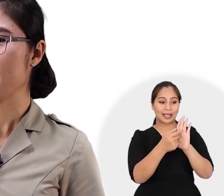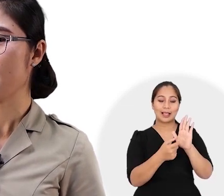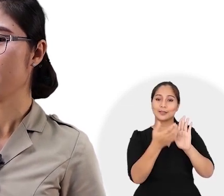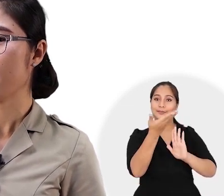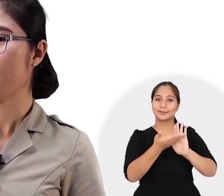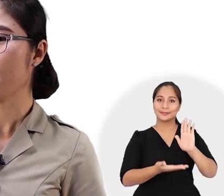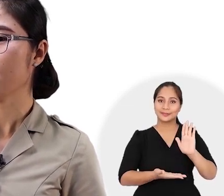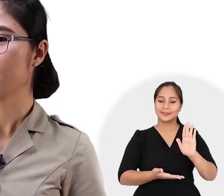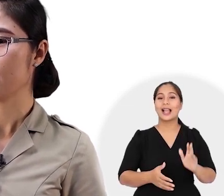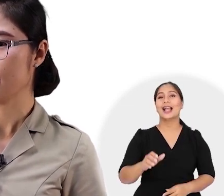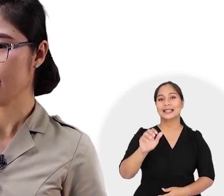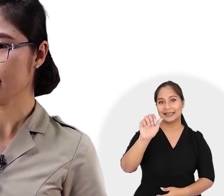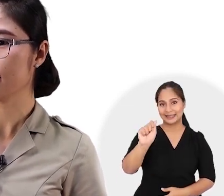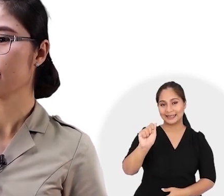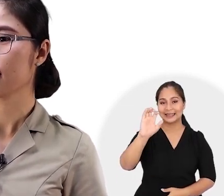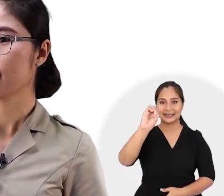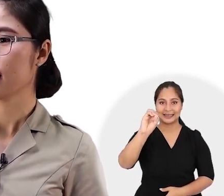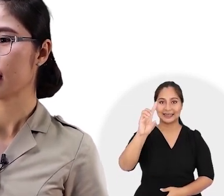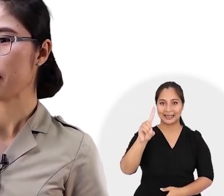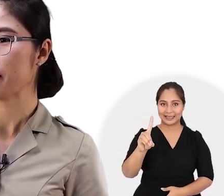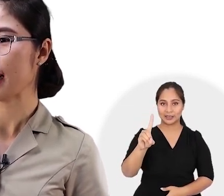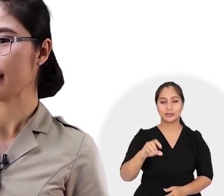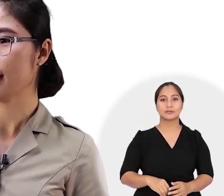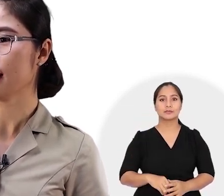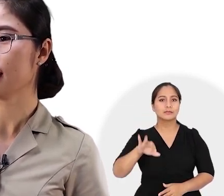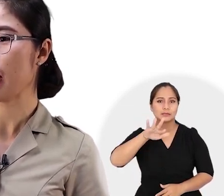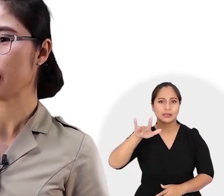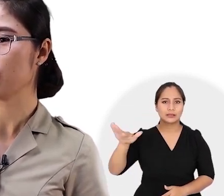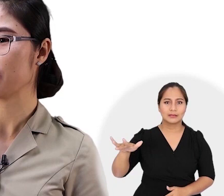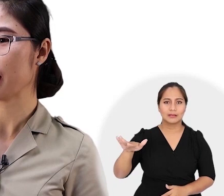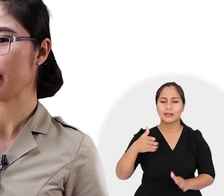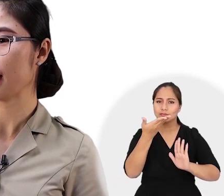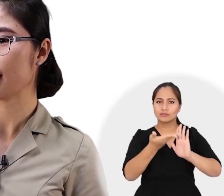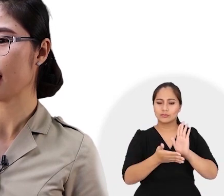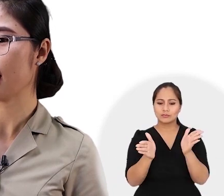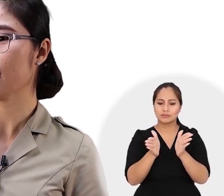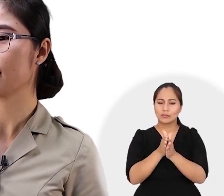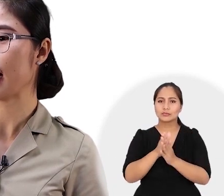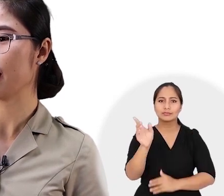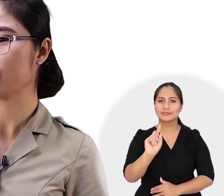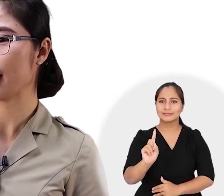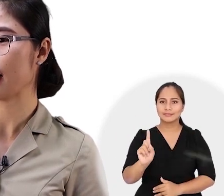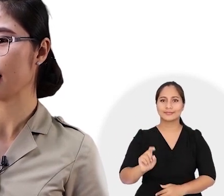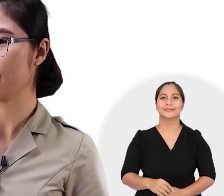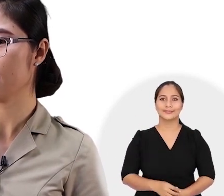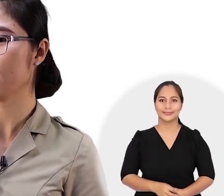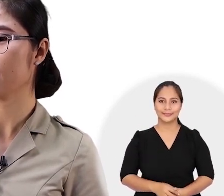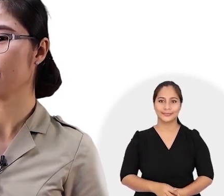คำนี้อ่านว่าอิดสำหรับสระอิดถ้าผสมใส่พยัญชนะจะอ่านออก